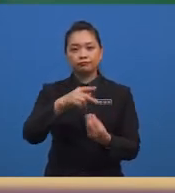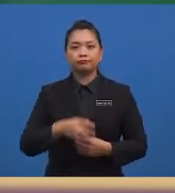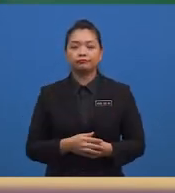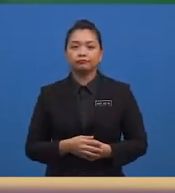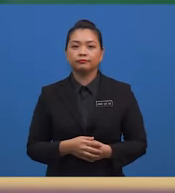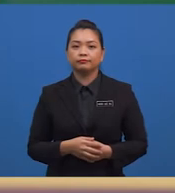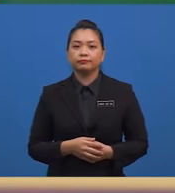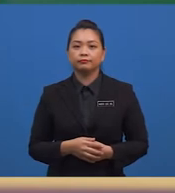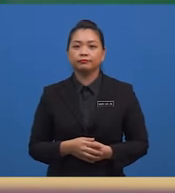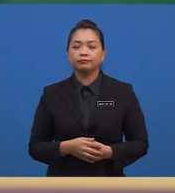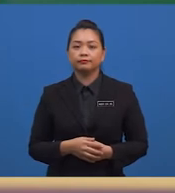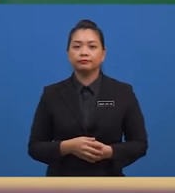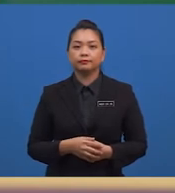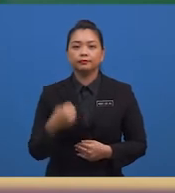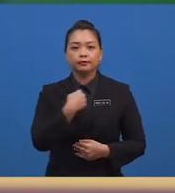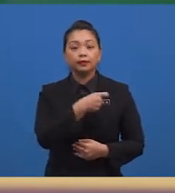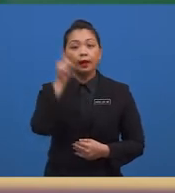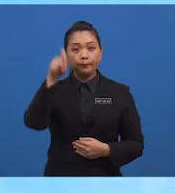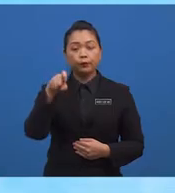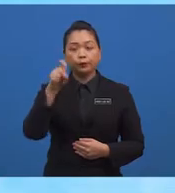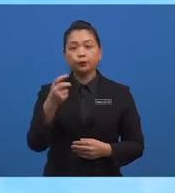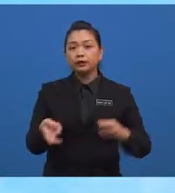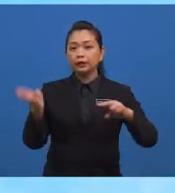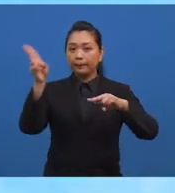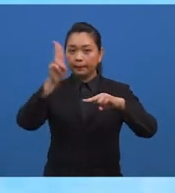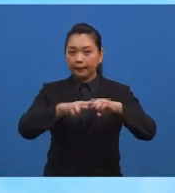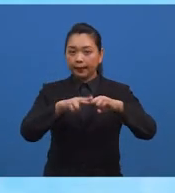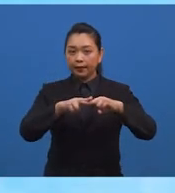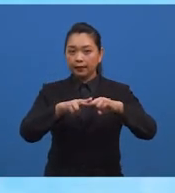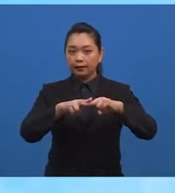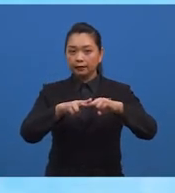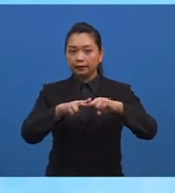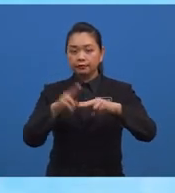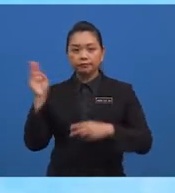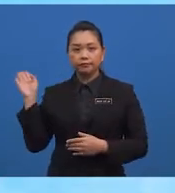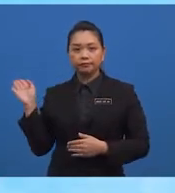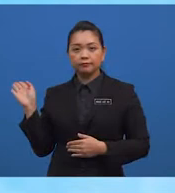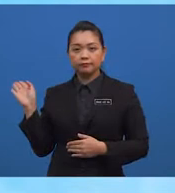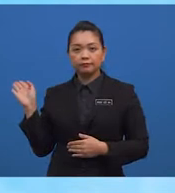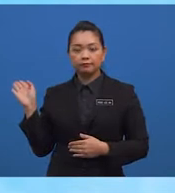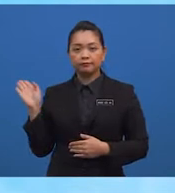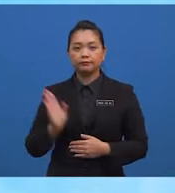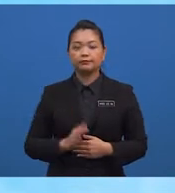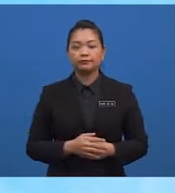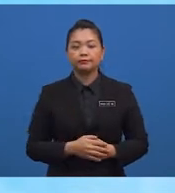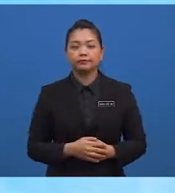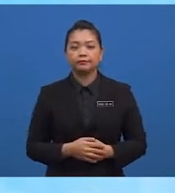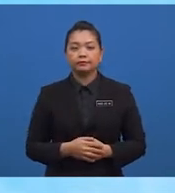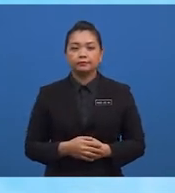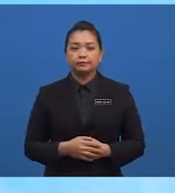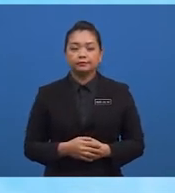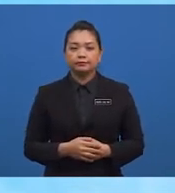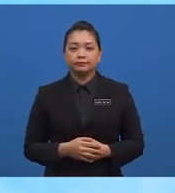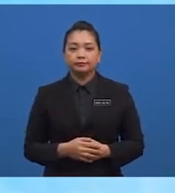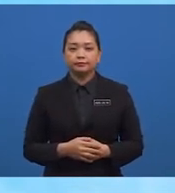ini. Kita perlu tambahkan 3 cm tambah 20